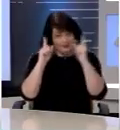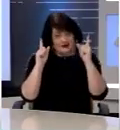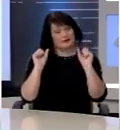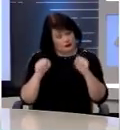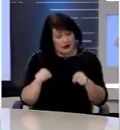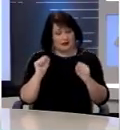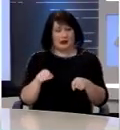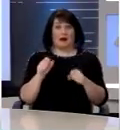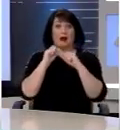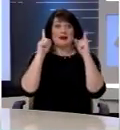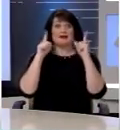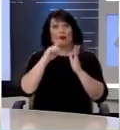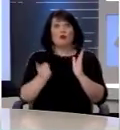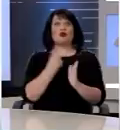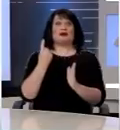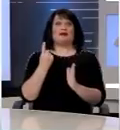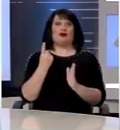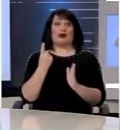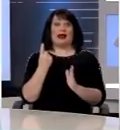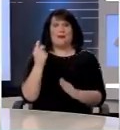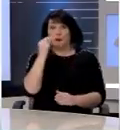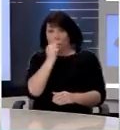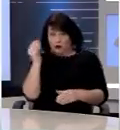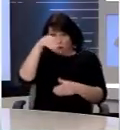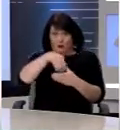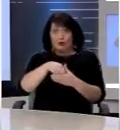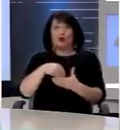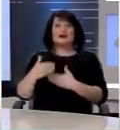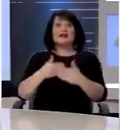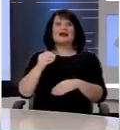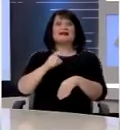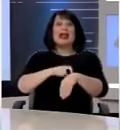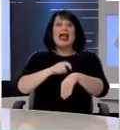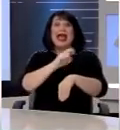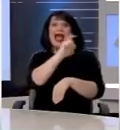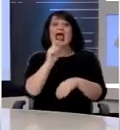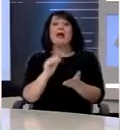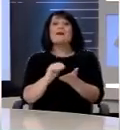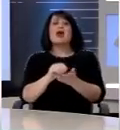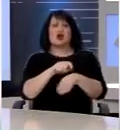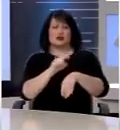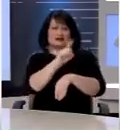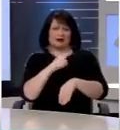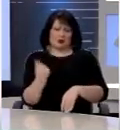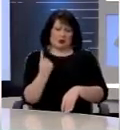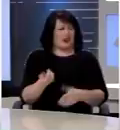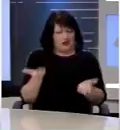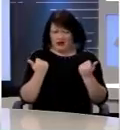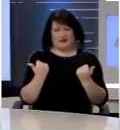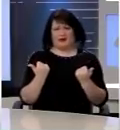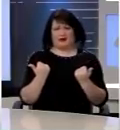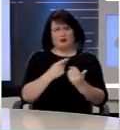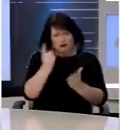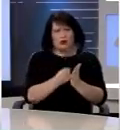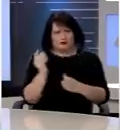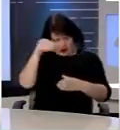χρονικά, να παρίσταται Πρωθυπουργό σε μια διαδικασία επίκαιρης επερώτησης.